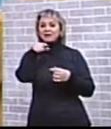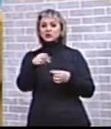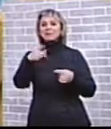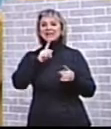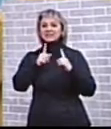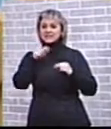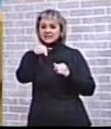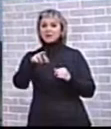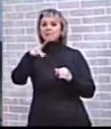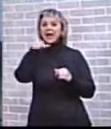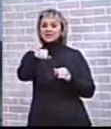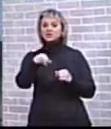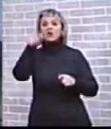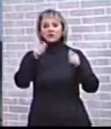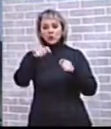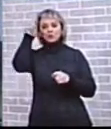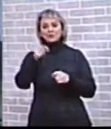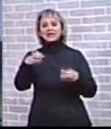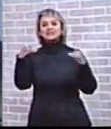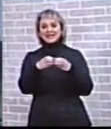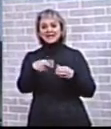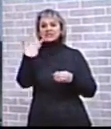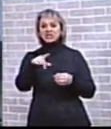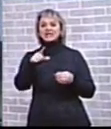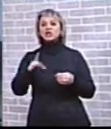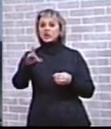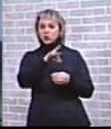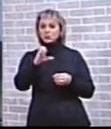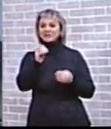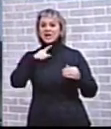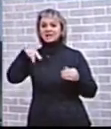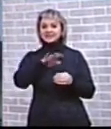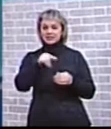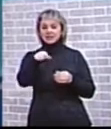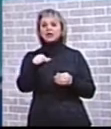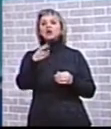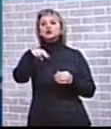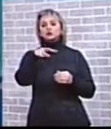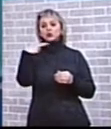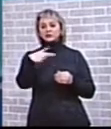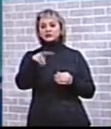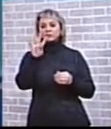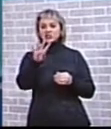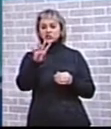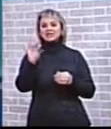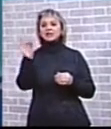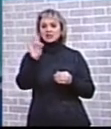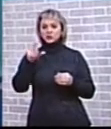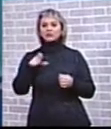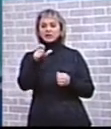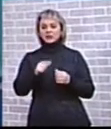пленарном заседании в пятницу. На форум приехали делегации 30 регионов России. Мария Индрикова, Станислав Фоменко,